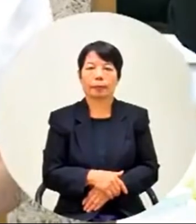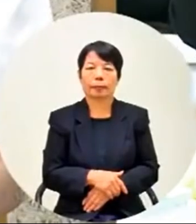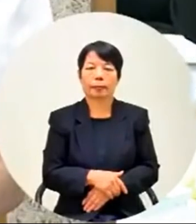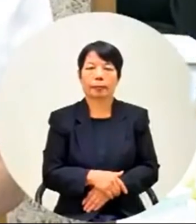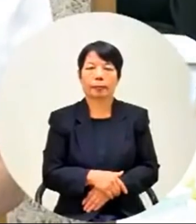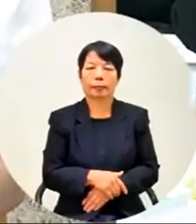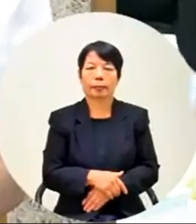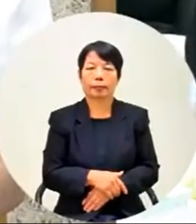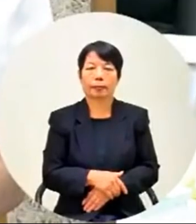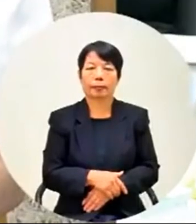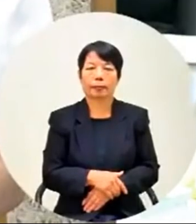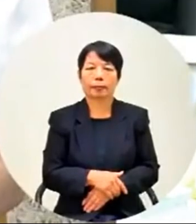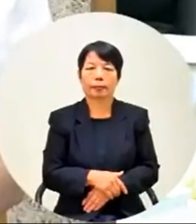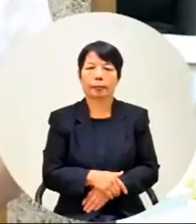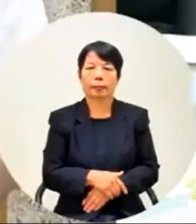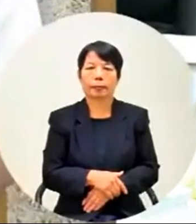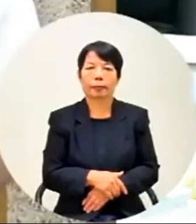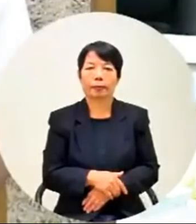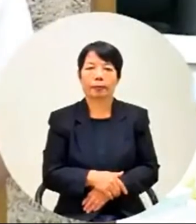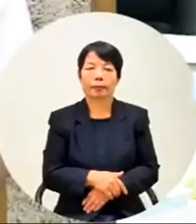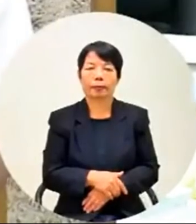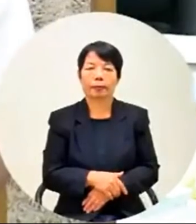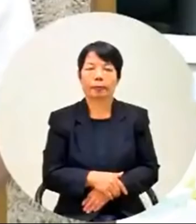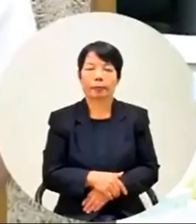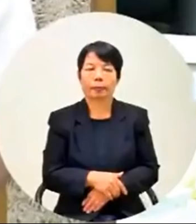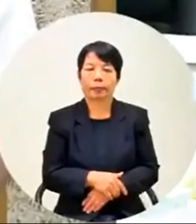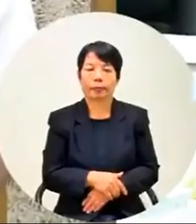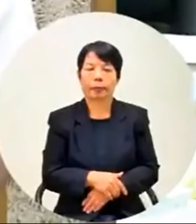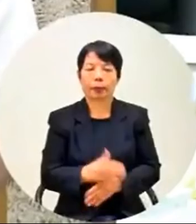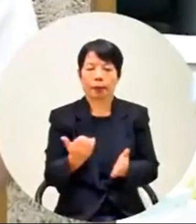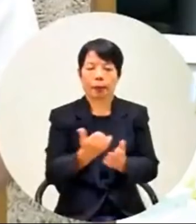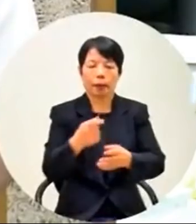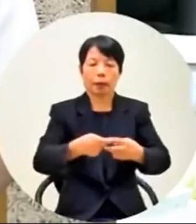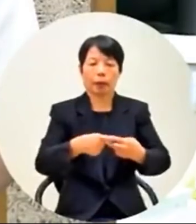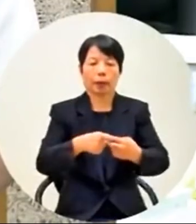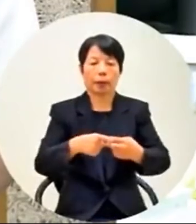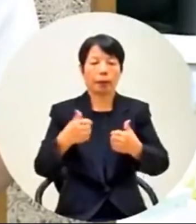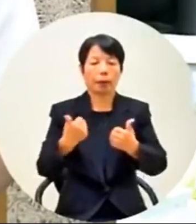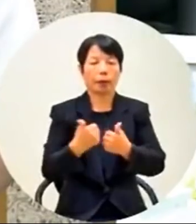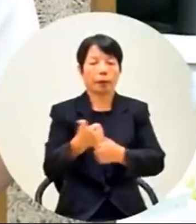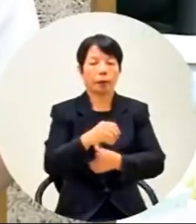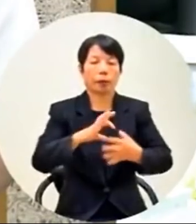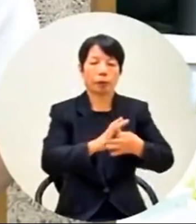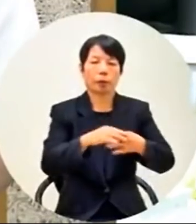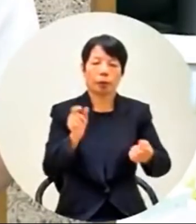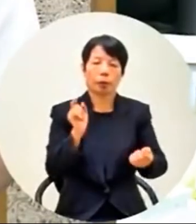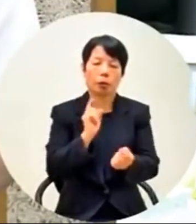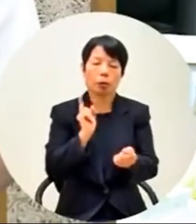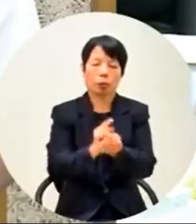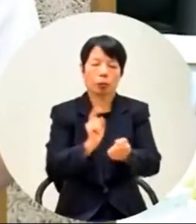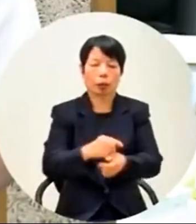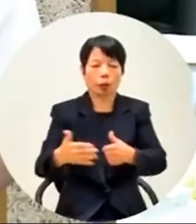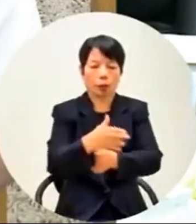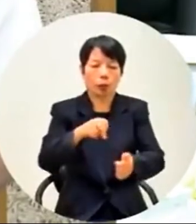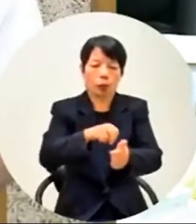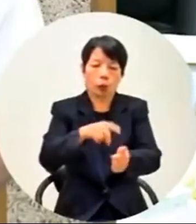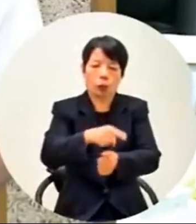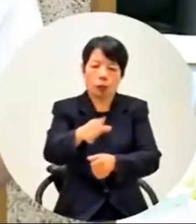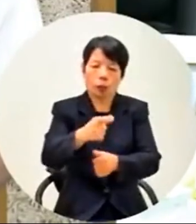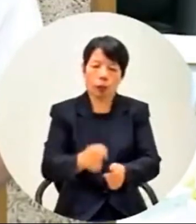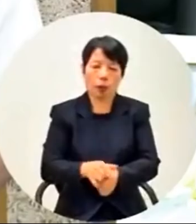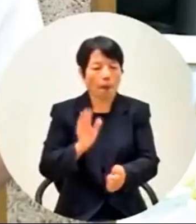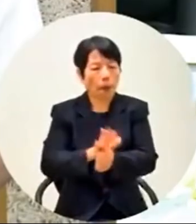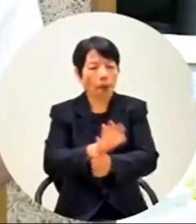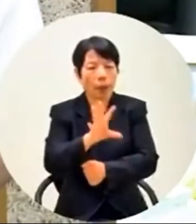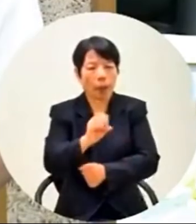跟主席报告，我是不是再补充一分钟？ 对，好。 刚刚李远关心那个养殖渔民有没有受益的部分哈，那这个部分